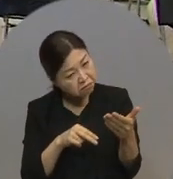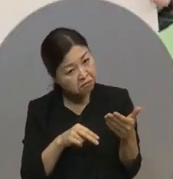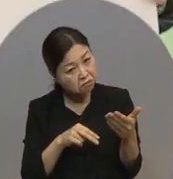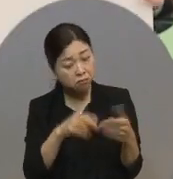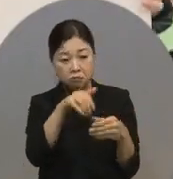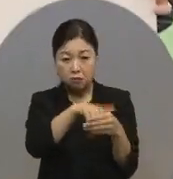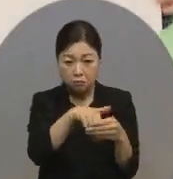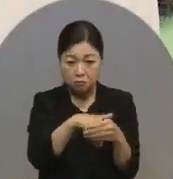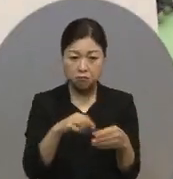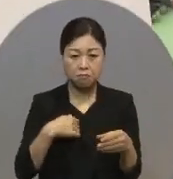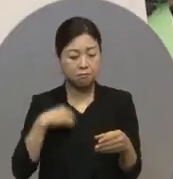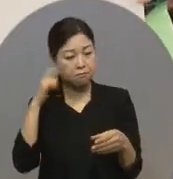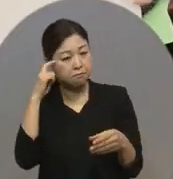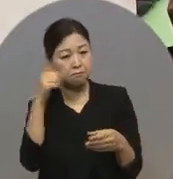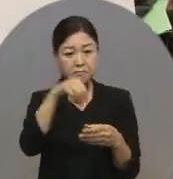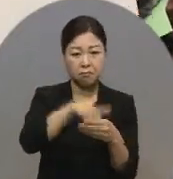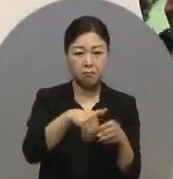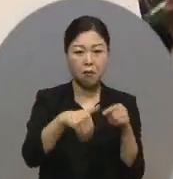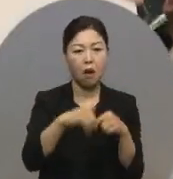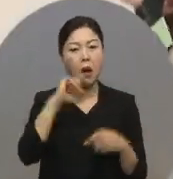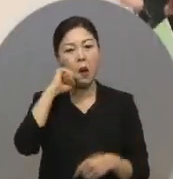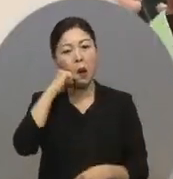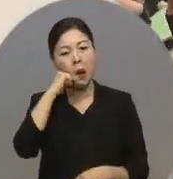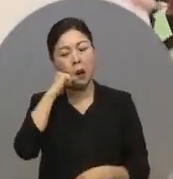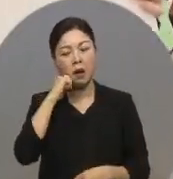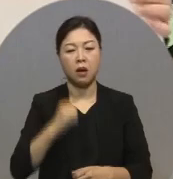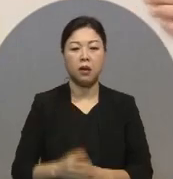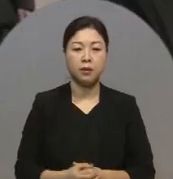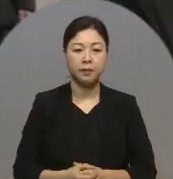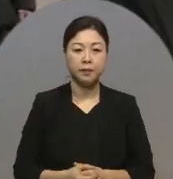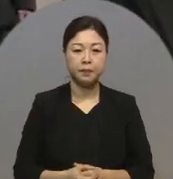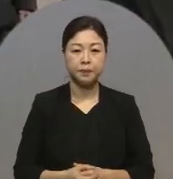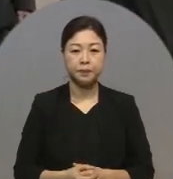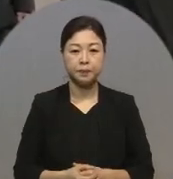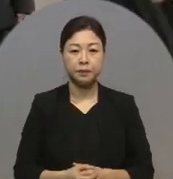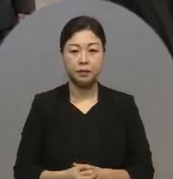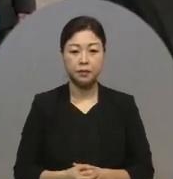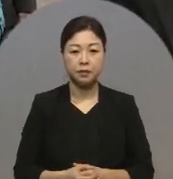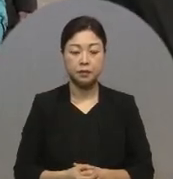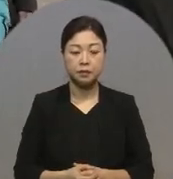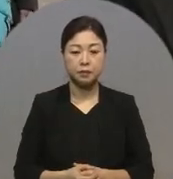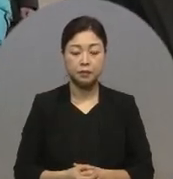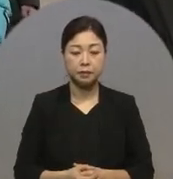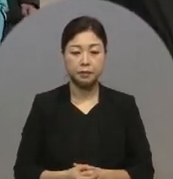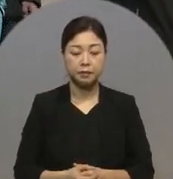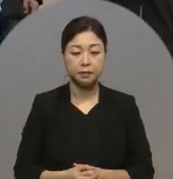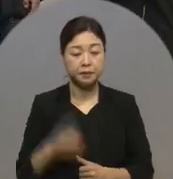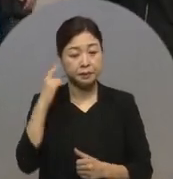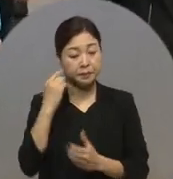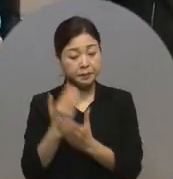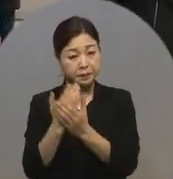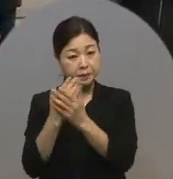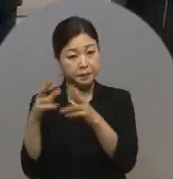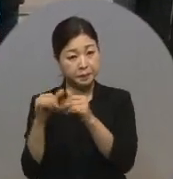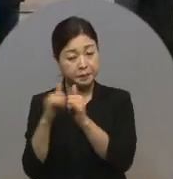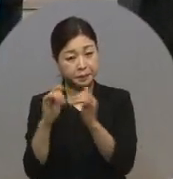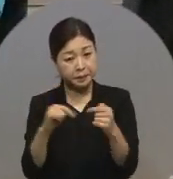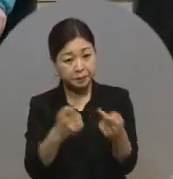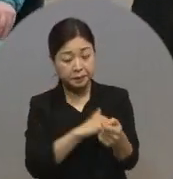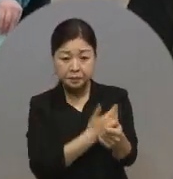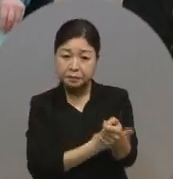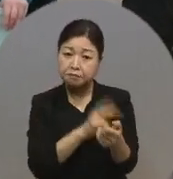의사를 표현하는 데 여전히 어려움을 겪고 있습니다. 이들의 참정권에 어떤 문제가 있는지